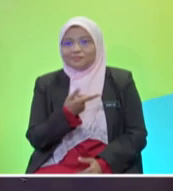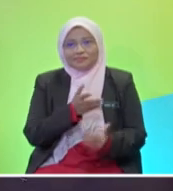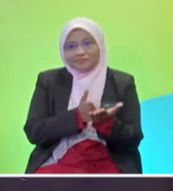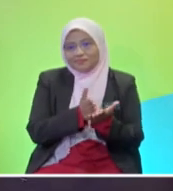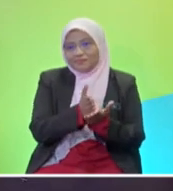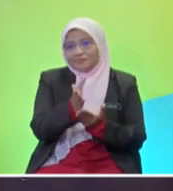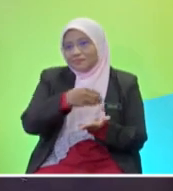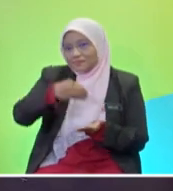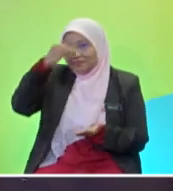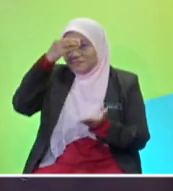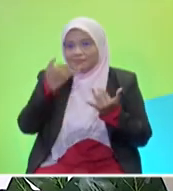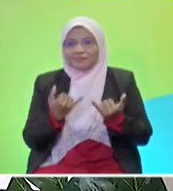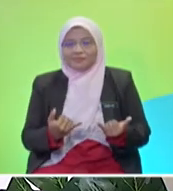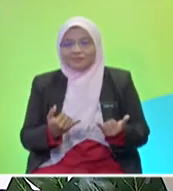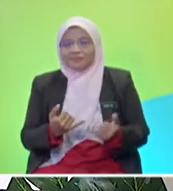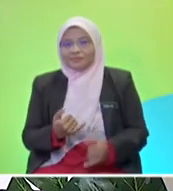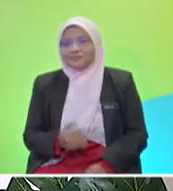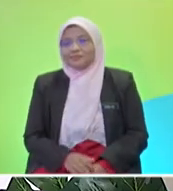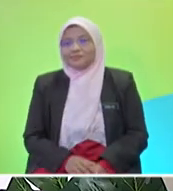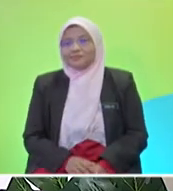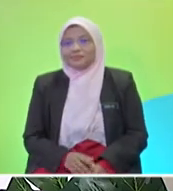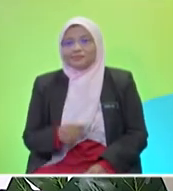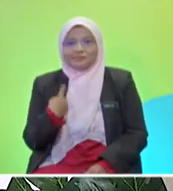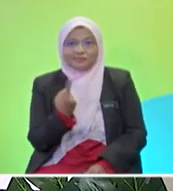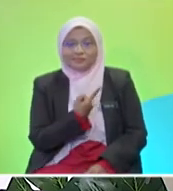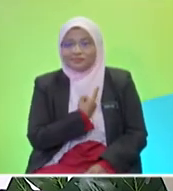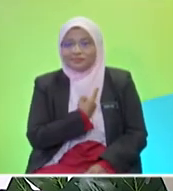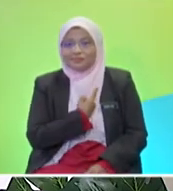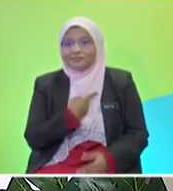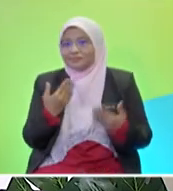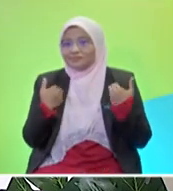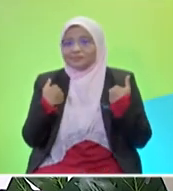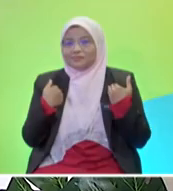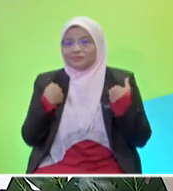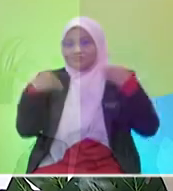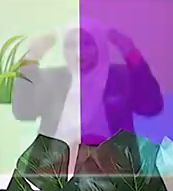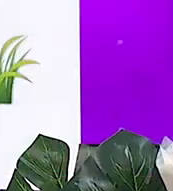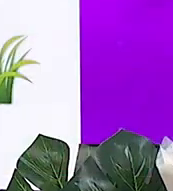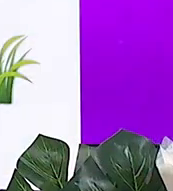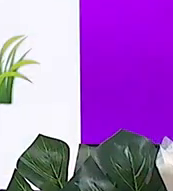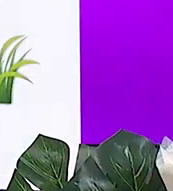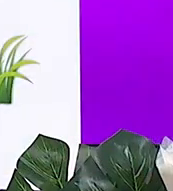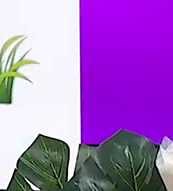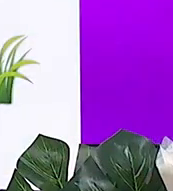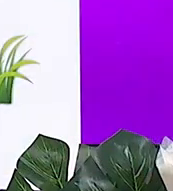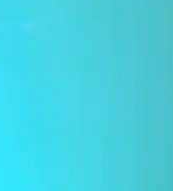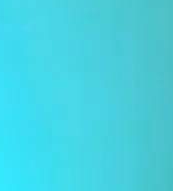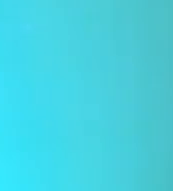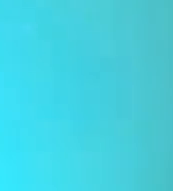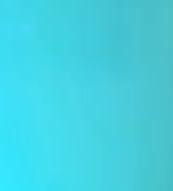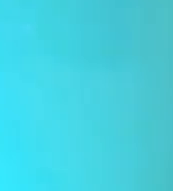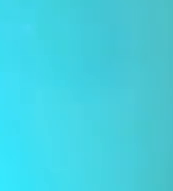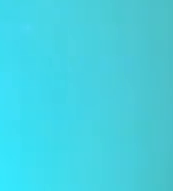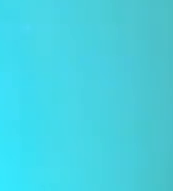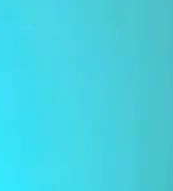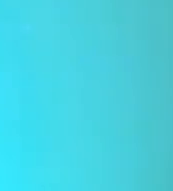pembelajaran kita pada hari ini, tak lupa juga di studio turut serta bersama dengan kami Cikgu Juru Bahasa Isyarat, iaitu Cikgu